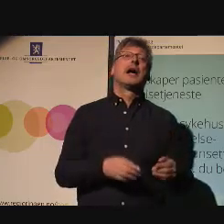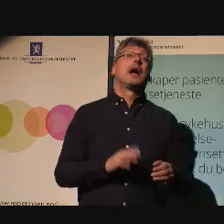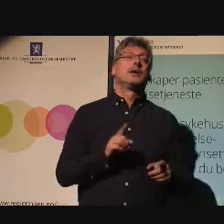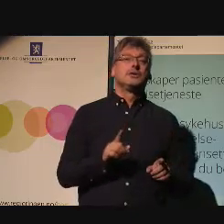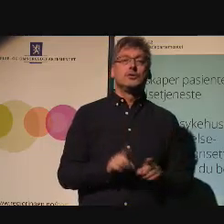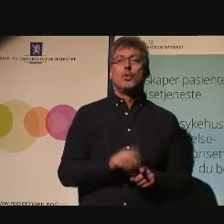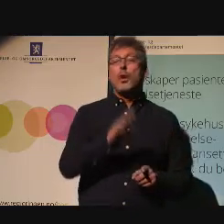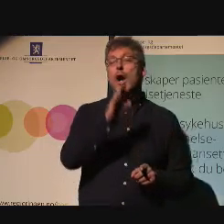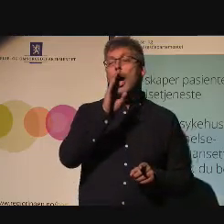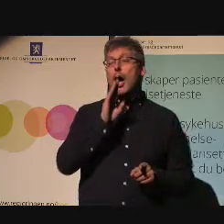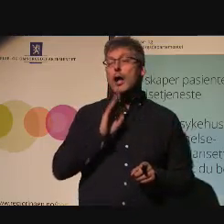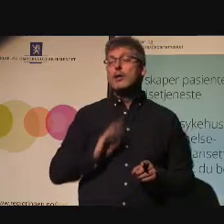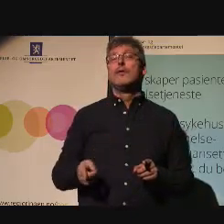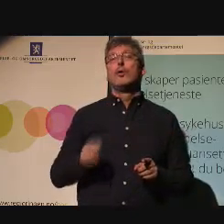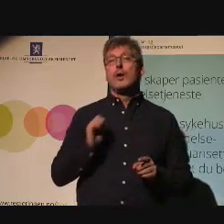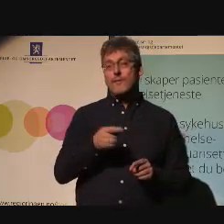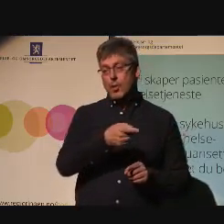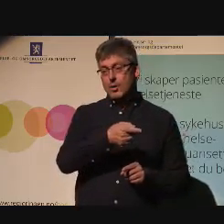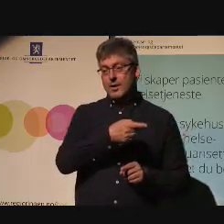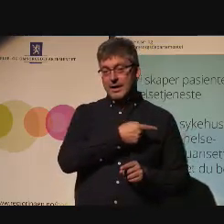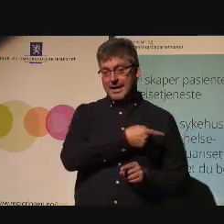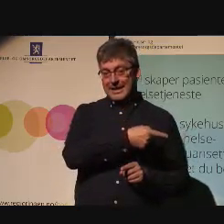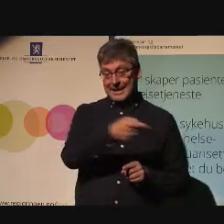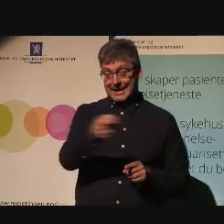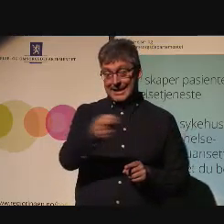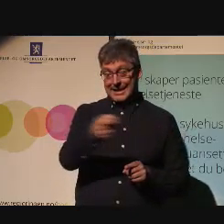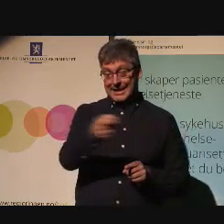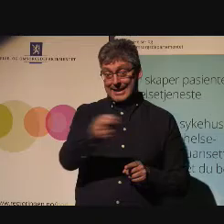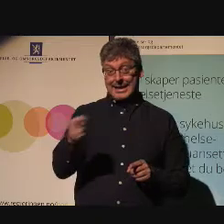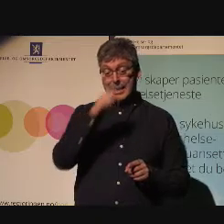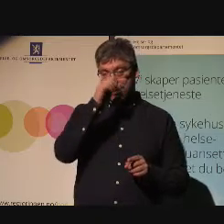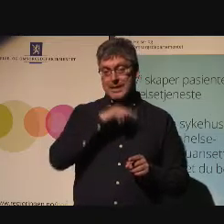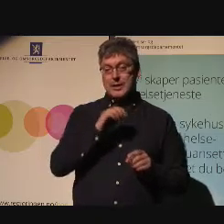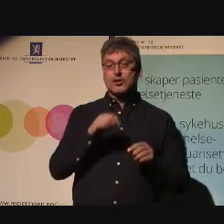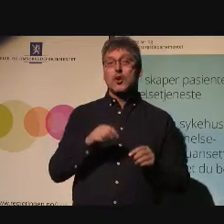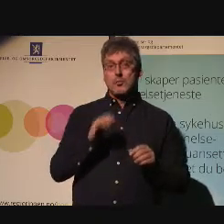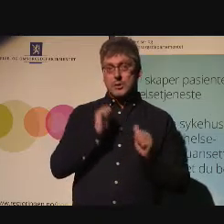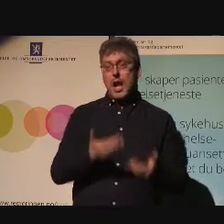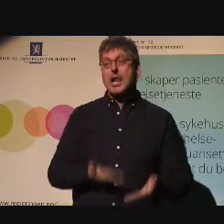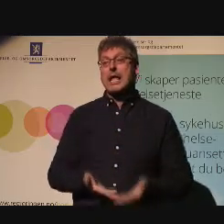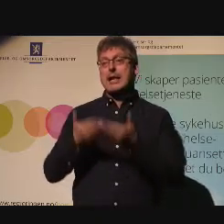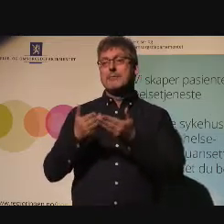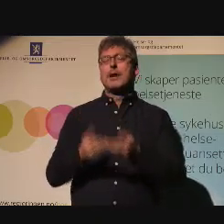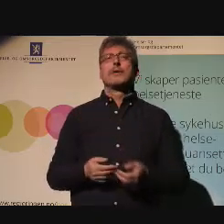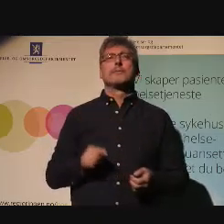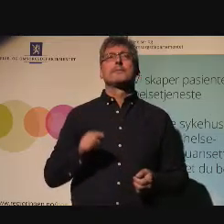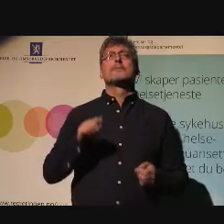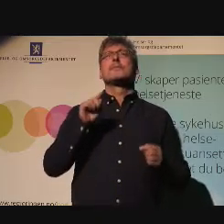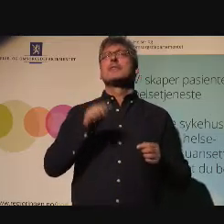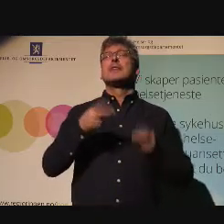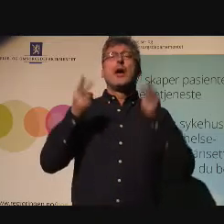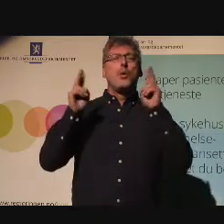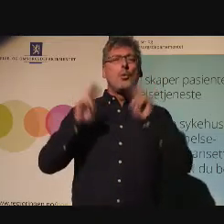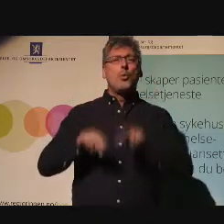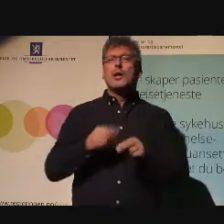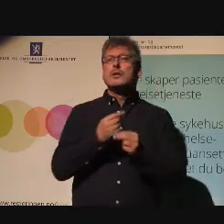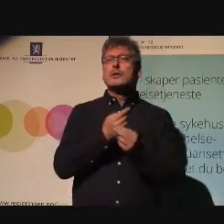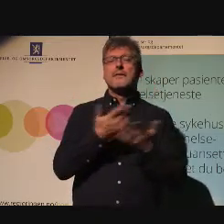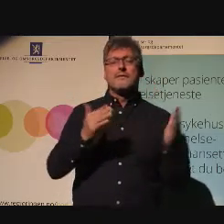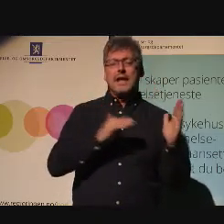for de menneskene som satt til å hjelpe. Og det gjelder uansett hvilket nivå som